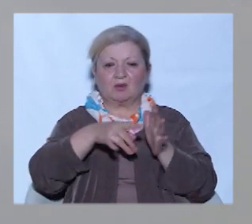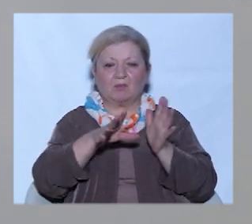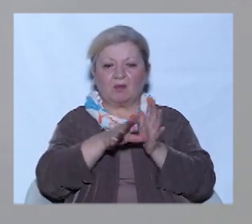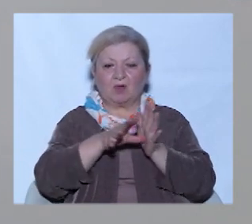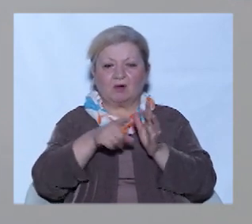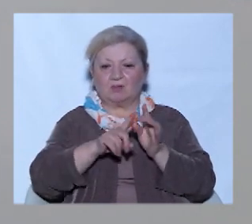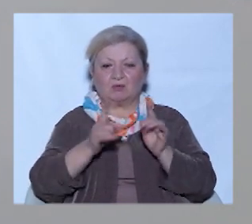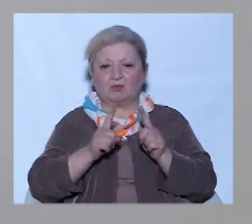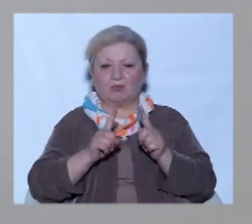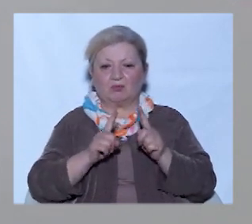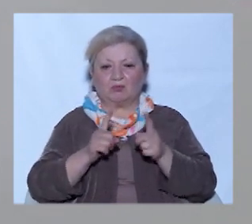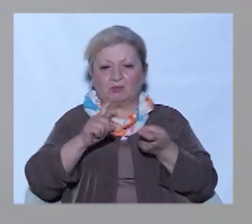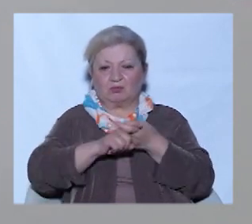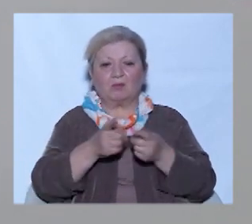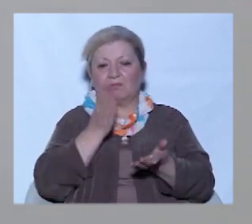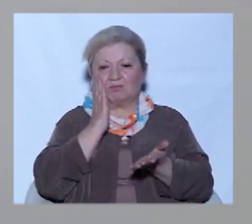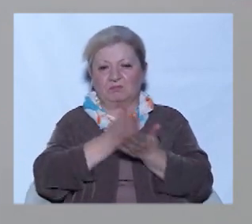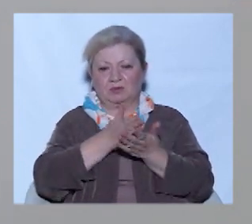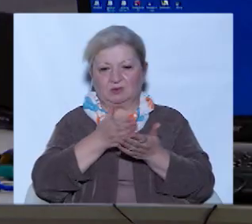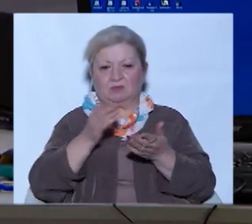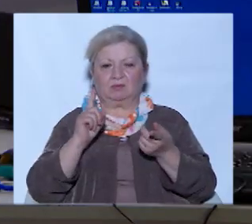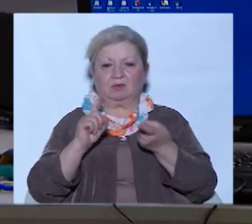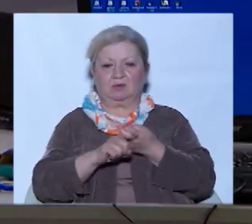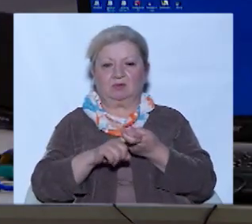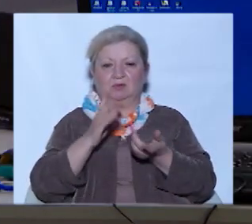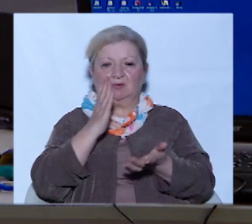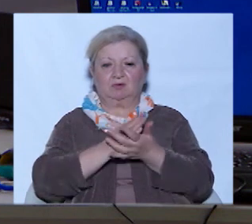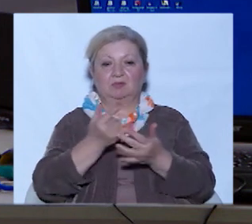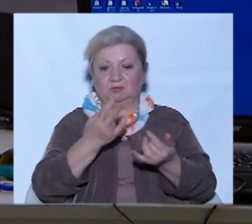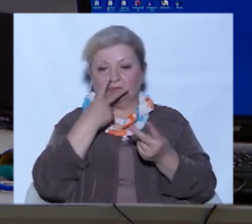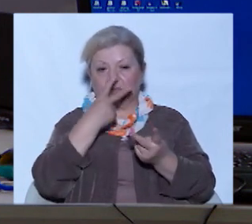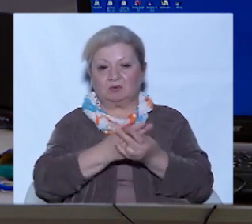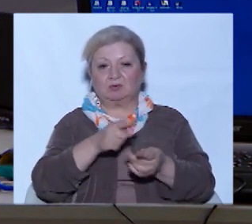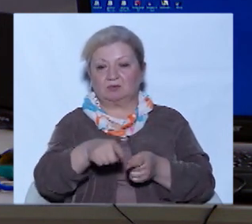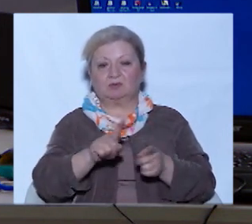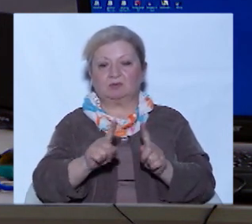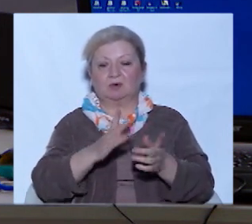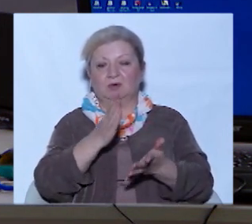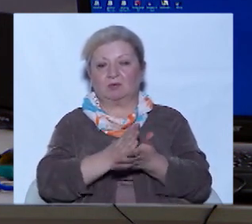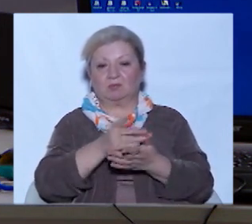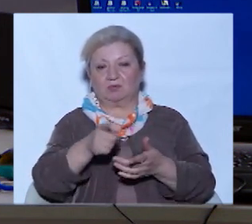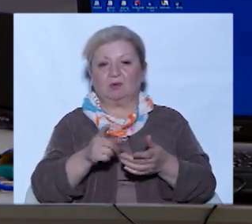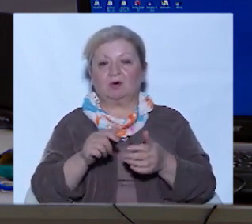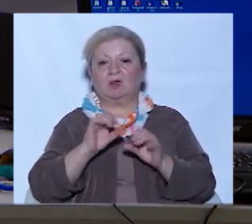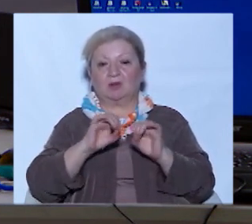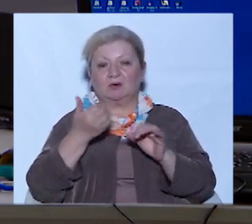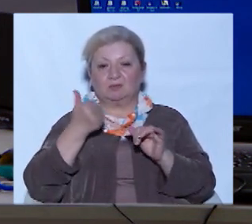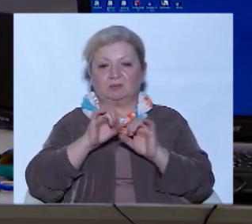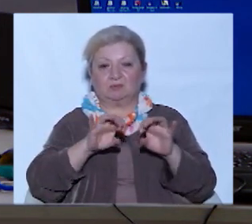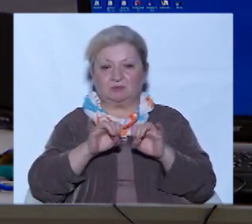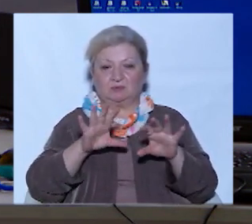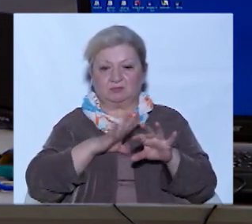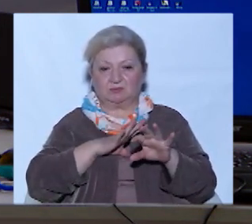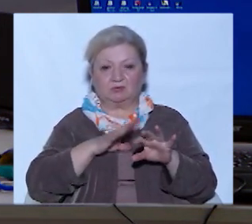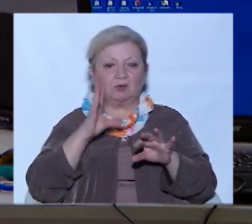ინდუქციას ამასთან? პირდაპირი კავშირი აქვს, პირდაპირი კავშირი აქვს. ახლა შევხედოთ აი რა გვაქვს აქ. როგორც აგიხსენით,